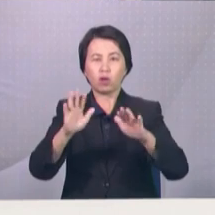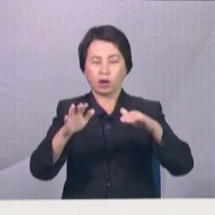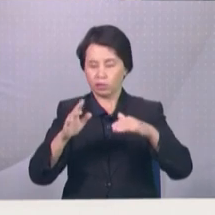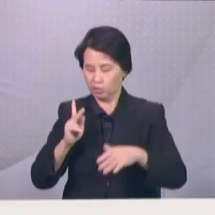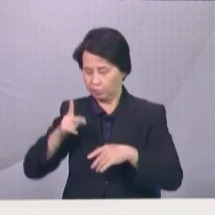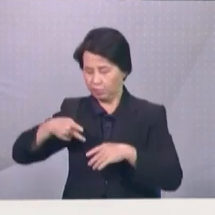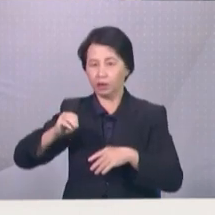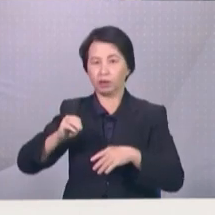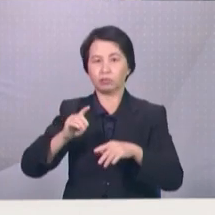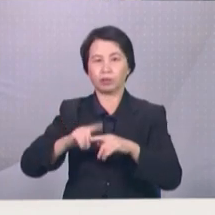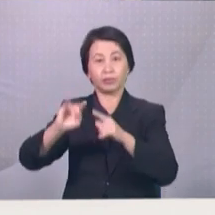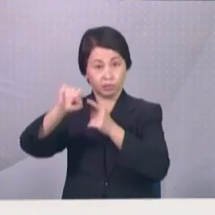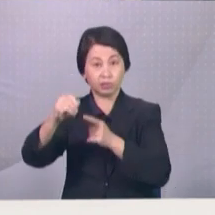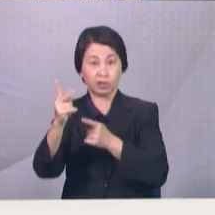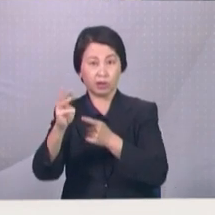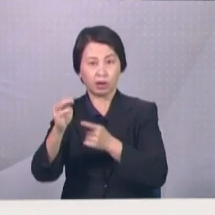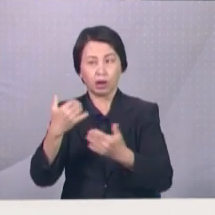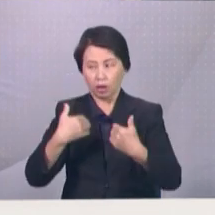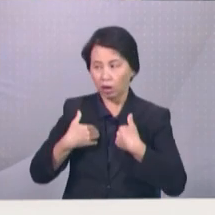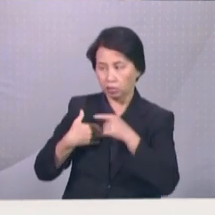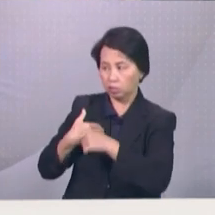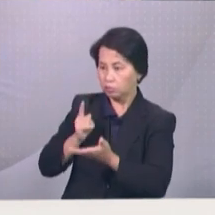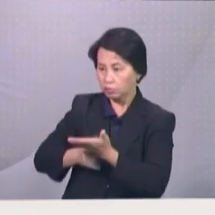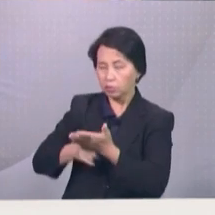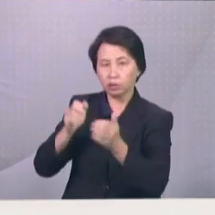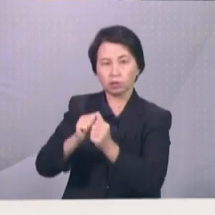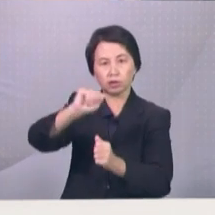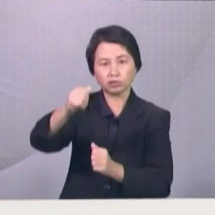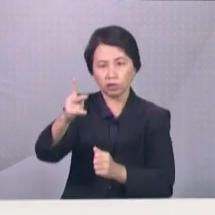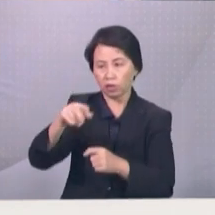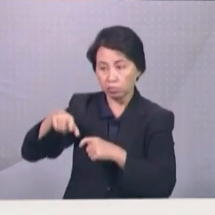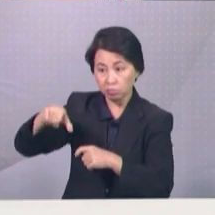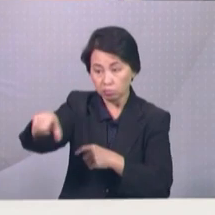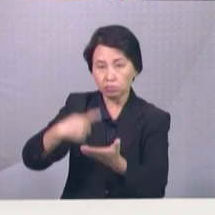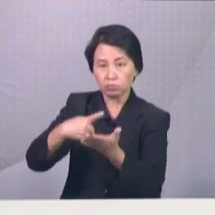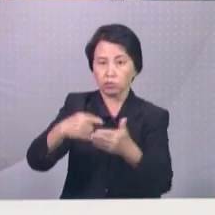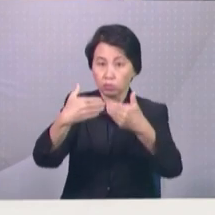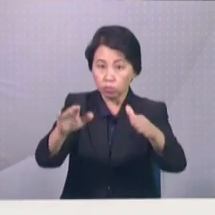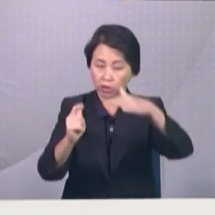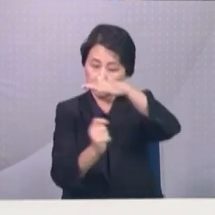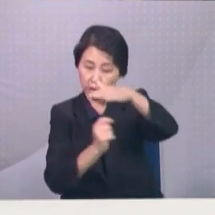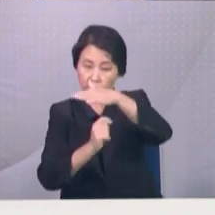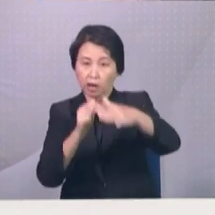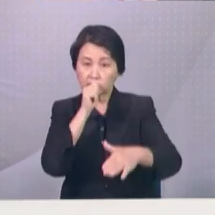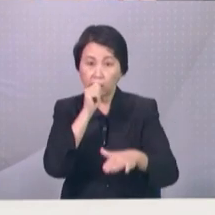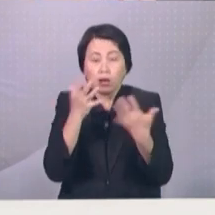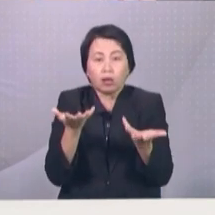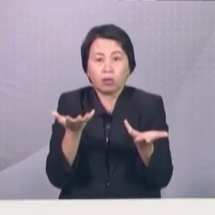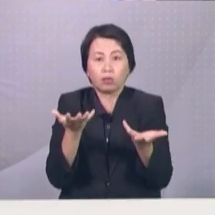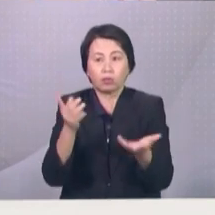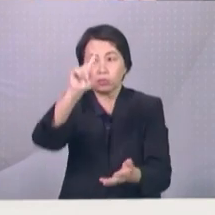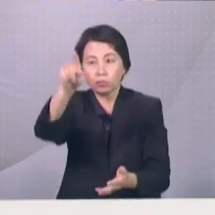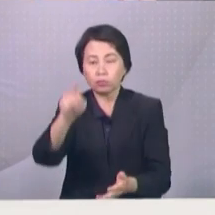ada tak di pihak kementerian sendiri untuk berbincang di bawah JKM dan sebagainya mengenai dengan pembukaan taska dan tadika pula? Ya. Bagaimana,